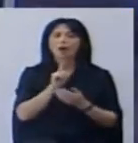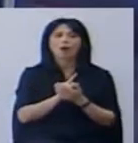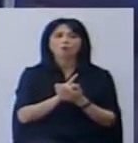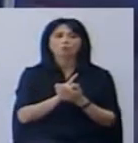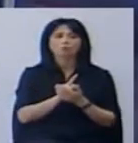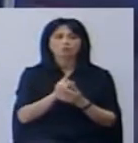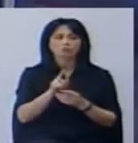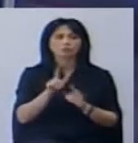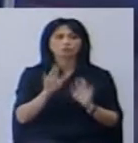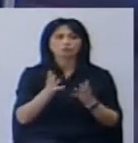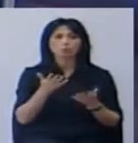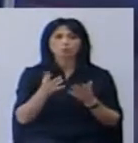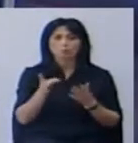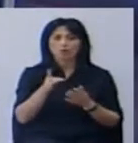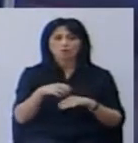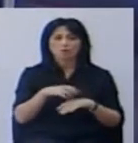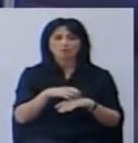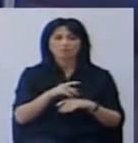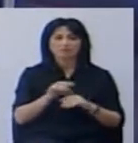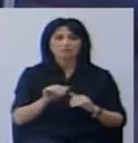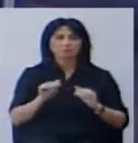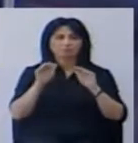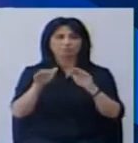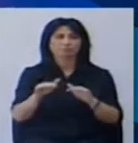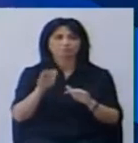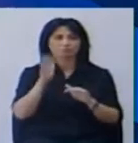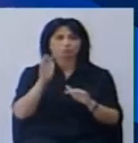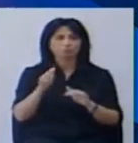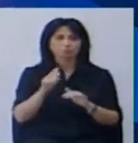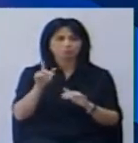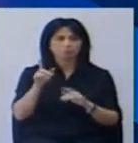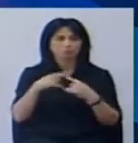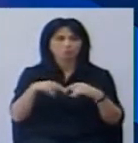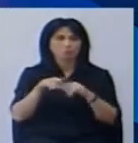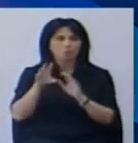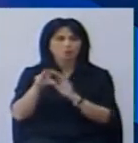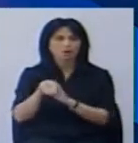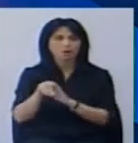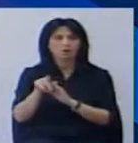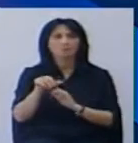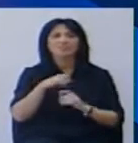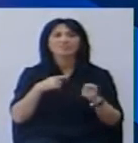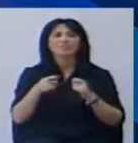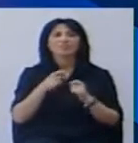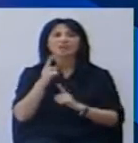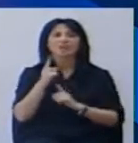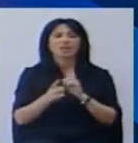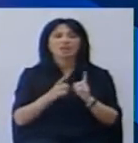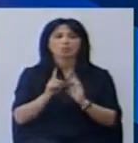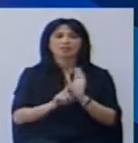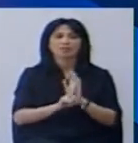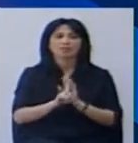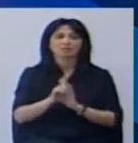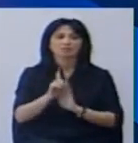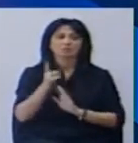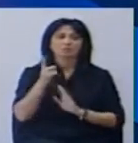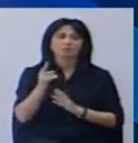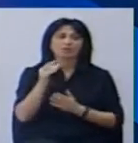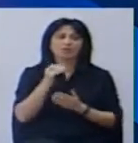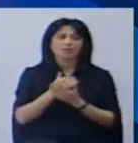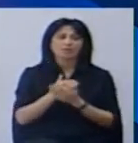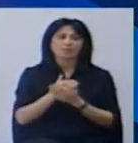იმ შემთხვევაში, თუ რესპუბლიკური პარტია საკუთარ წარმომადგენლობით შეუმაღლეს საკანონმდებლო ორგანოში, თვითმმართველობის რეფორმა, რომელიც დაიწყო და პირველი